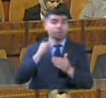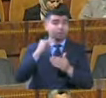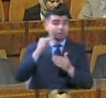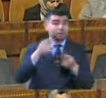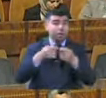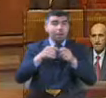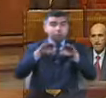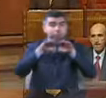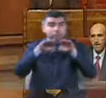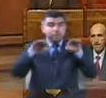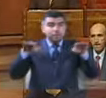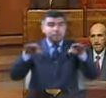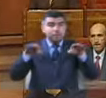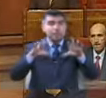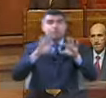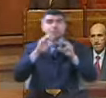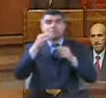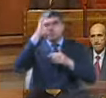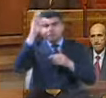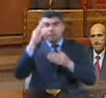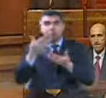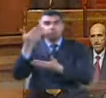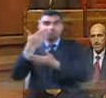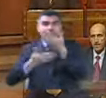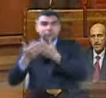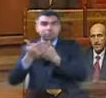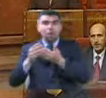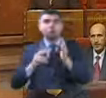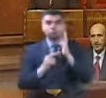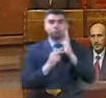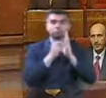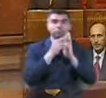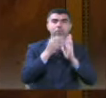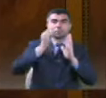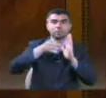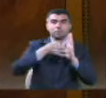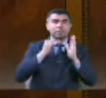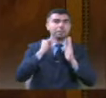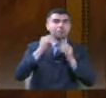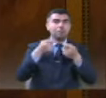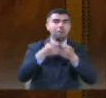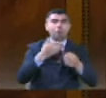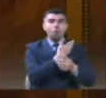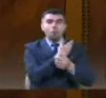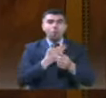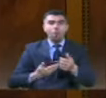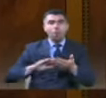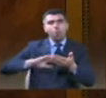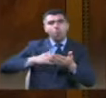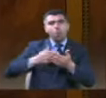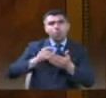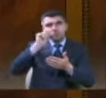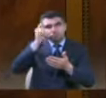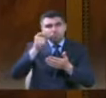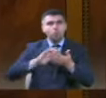السلم الاجتماعي وتحقيق نتائج مهمة تحملت من أجلها الدولة ولا تزال كلفة